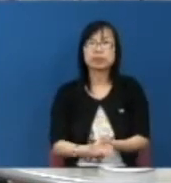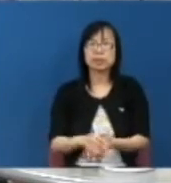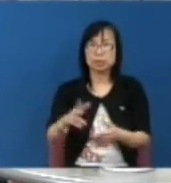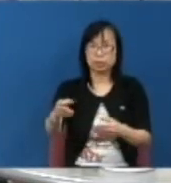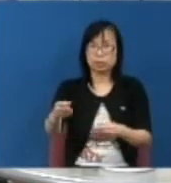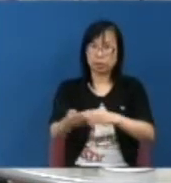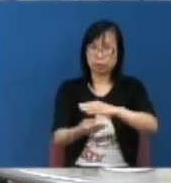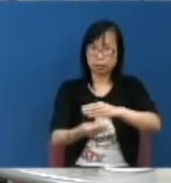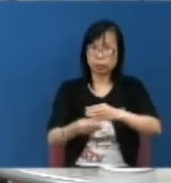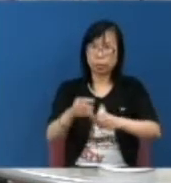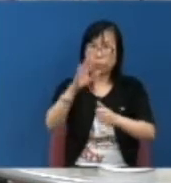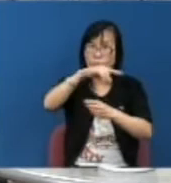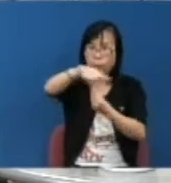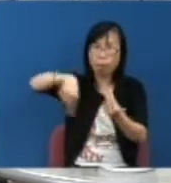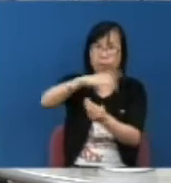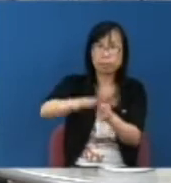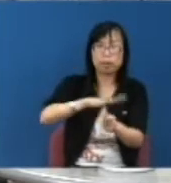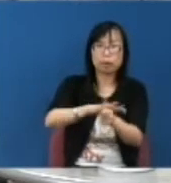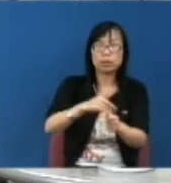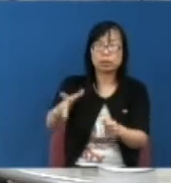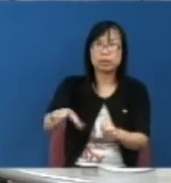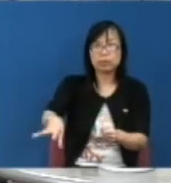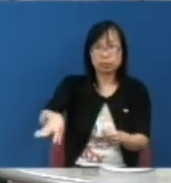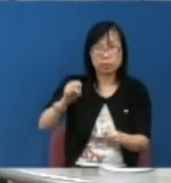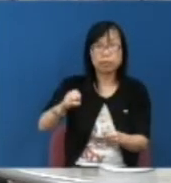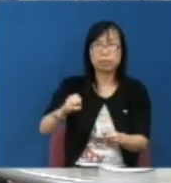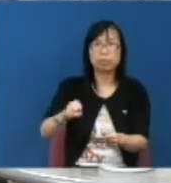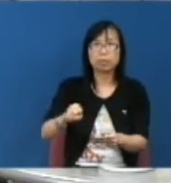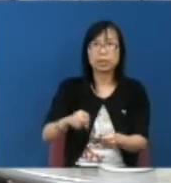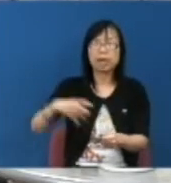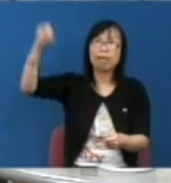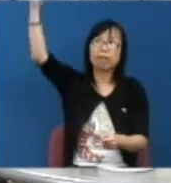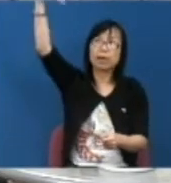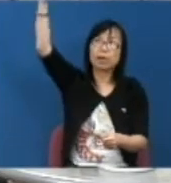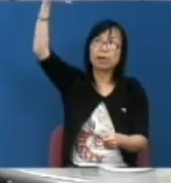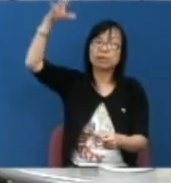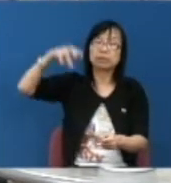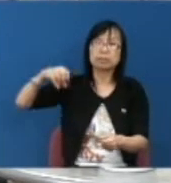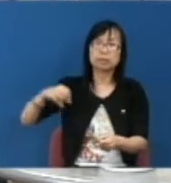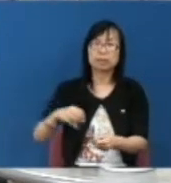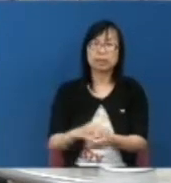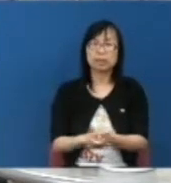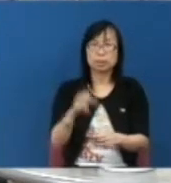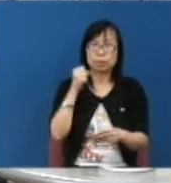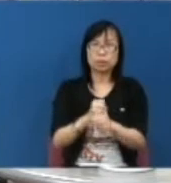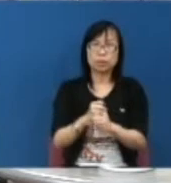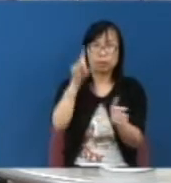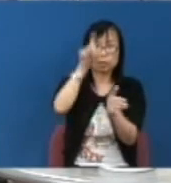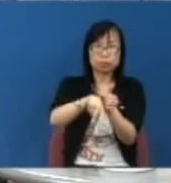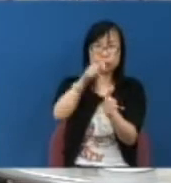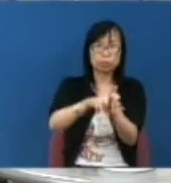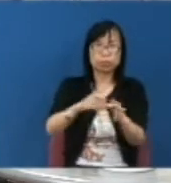翻呢個環保呢個意識咧，其實我哋可以係用一個太陽能嘅紫外燈，跟住咧就做一個儲水